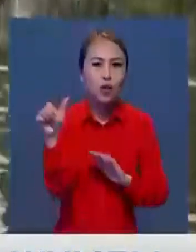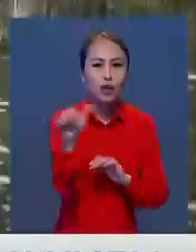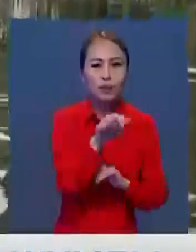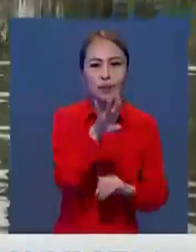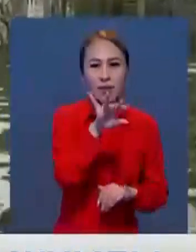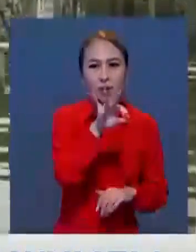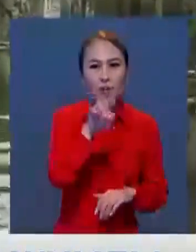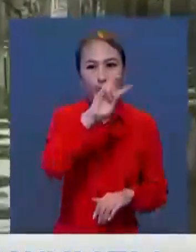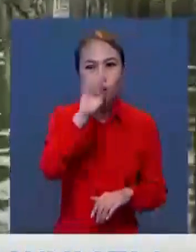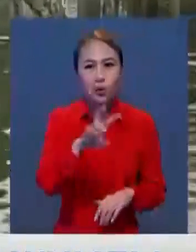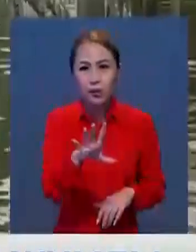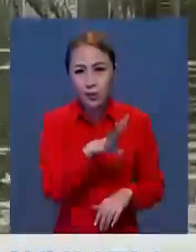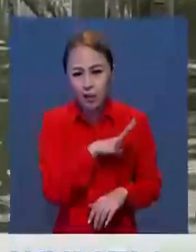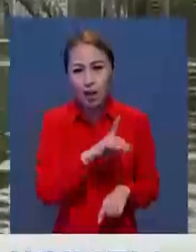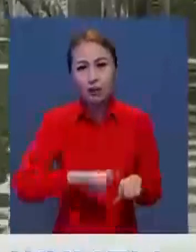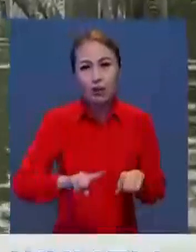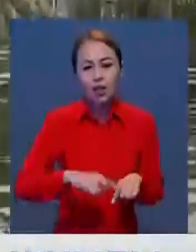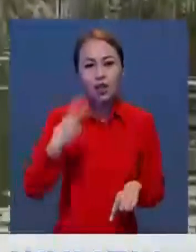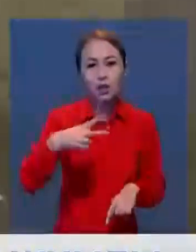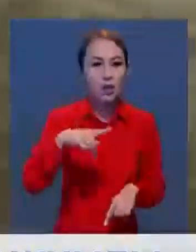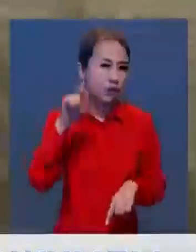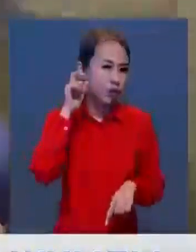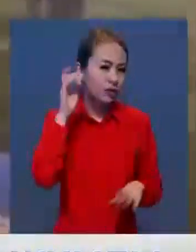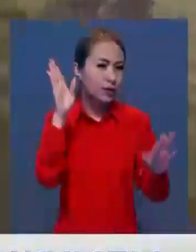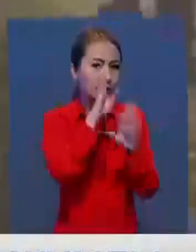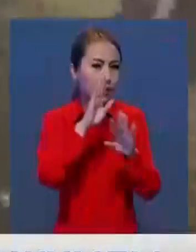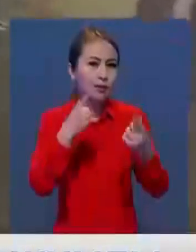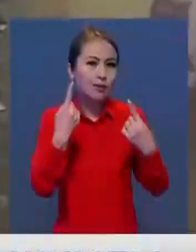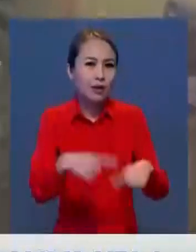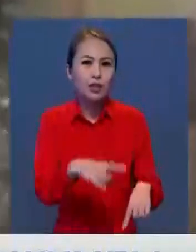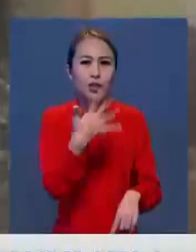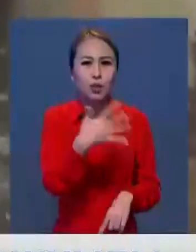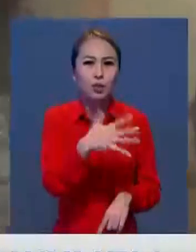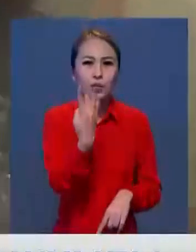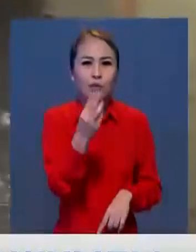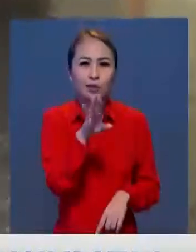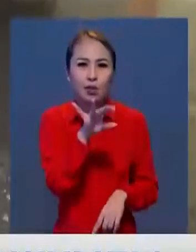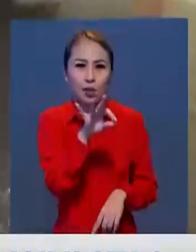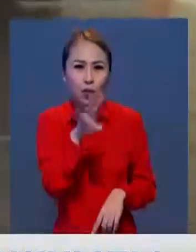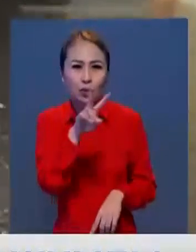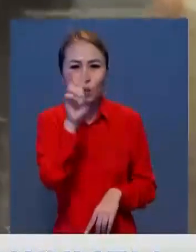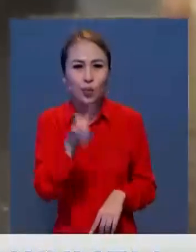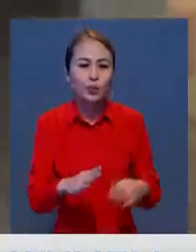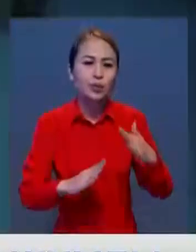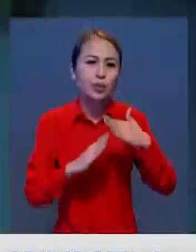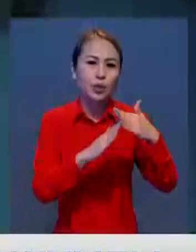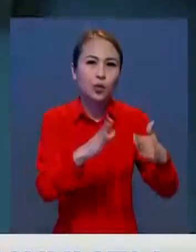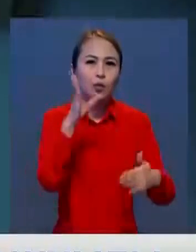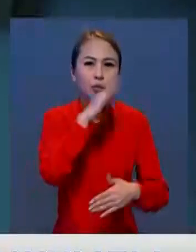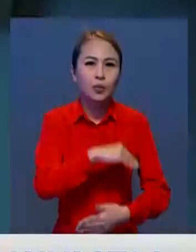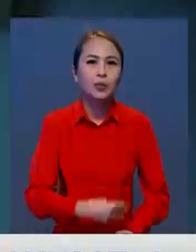доллардан асады. Ал алдағы 20 жылда климаттық дағдарыстық шығыны 54 триллион долларға дейін жетуі мүмкін.